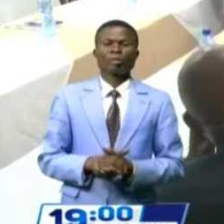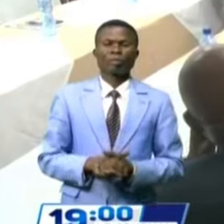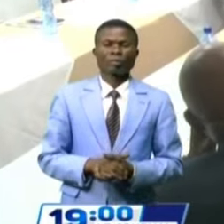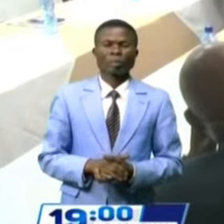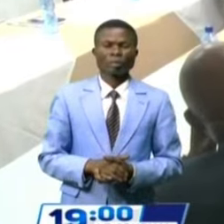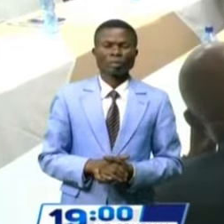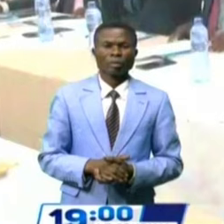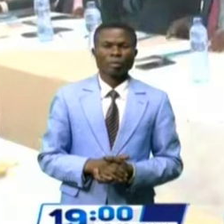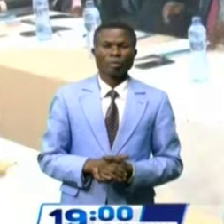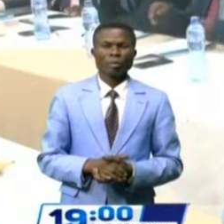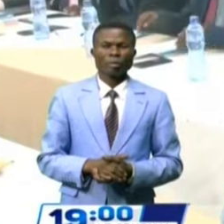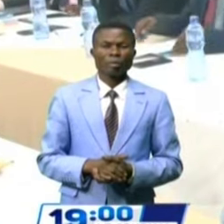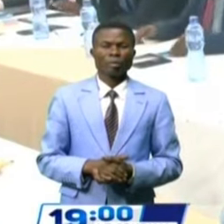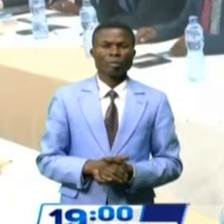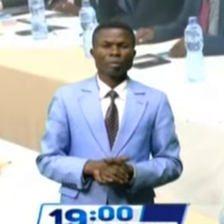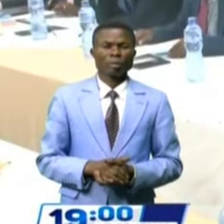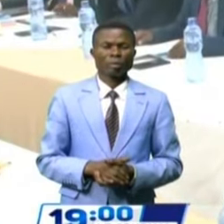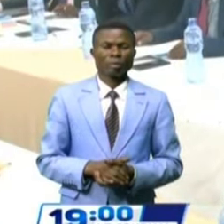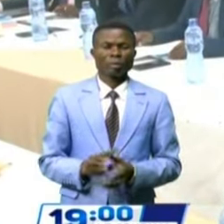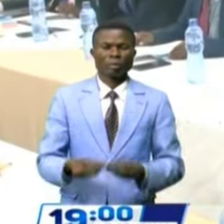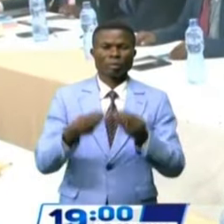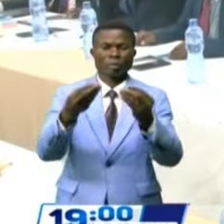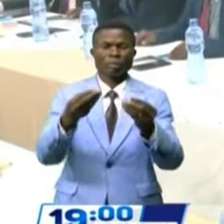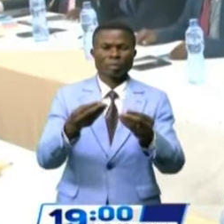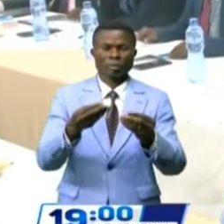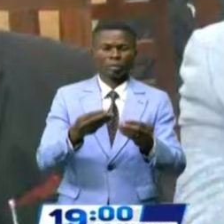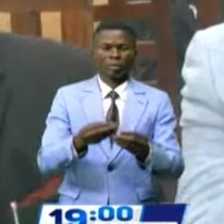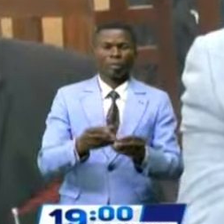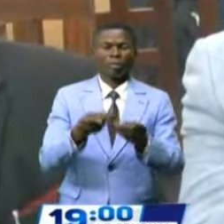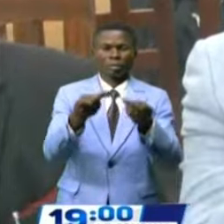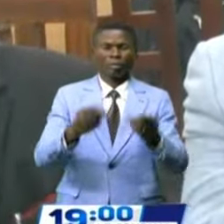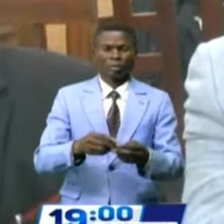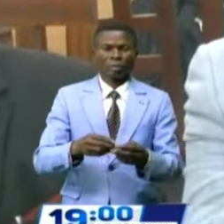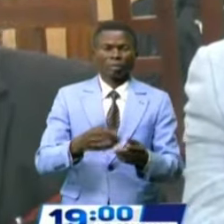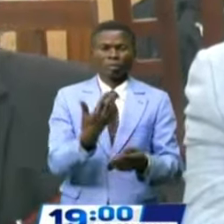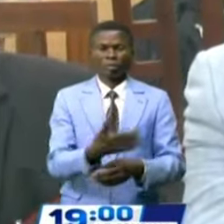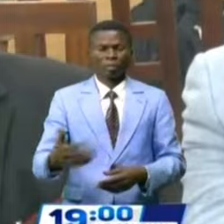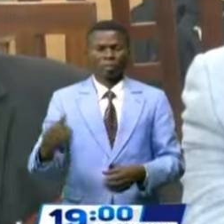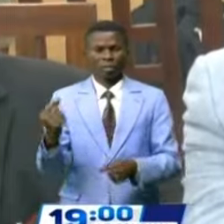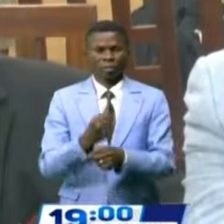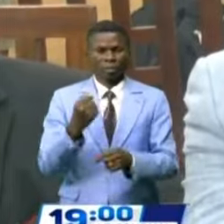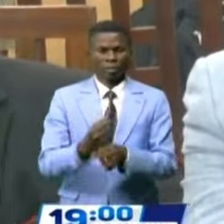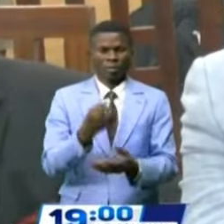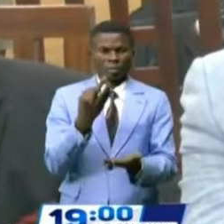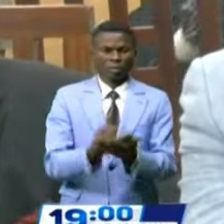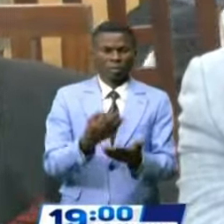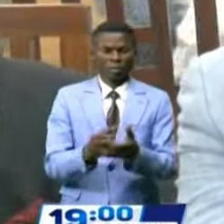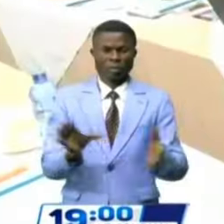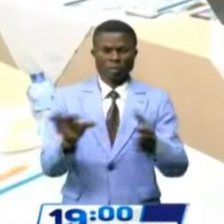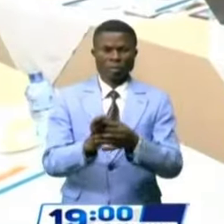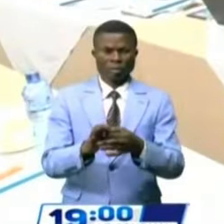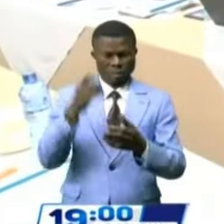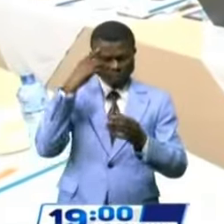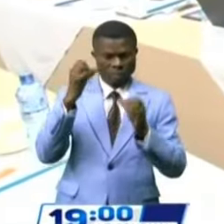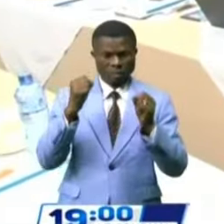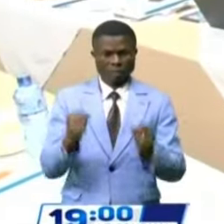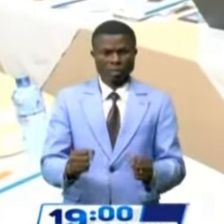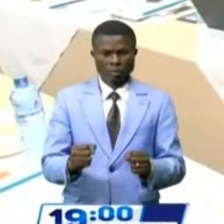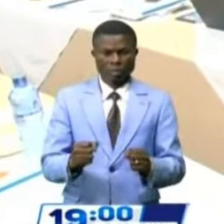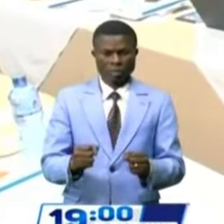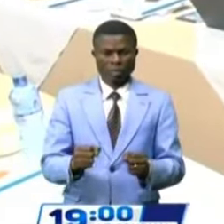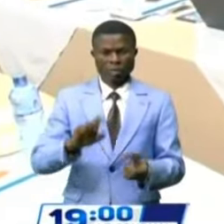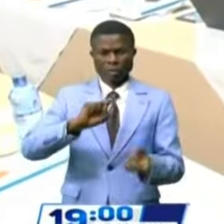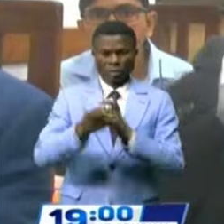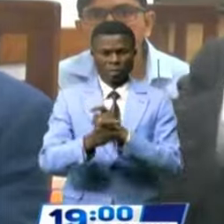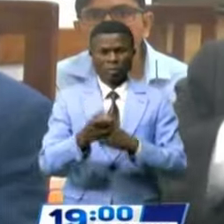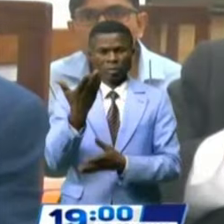Dans l'objectif de finaliser et adopter les termes de référence et les manuels d'opération du Fonds de cohérence pour la stabilisation révisée